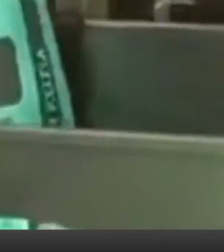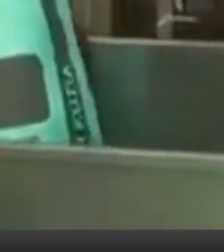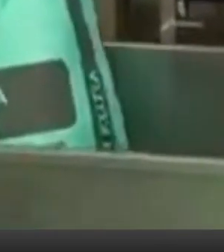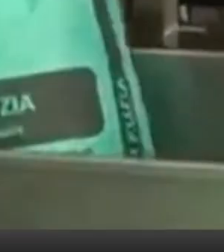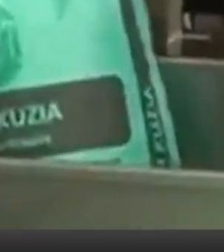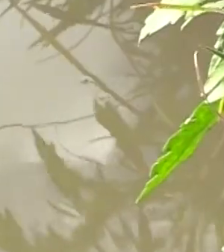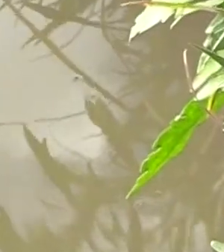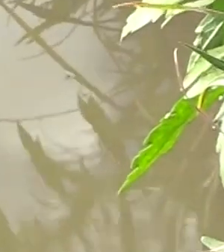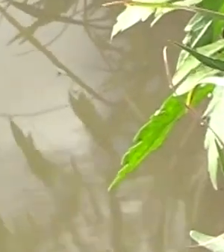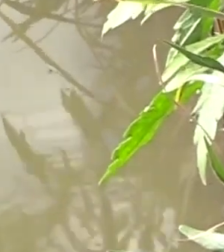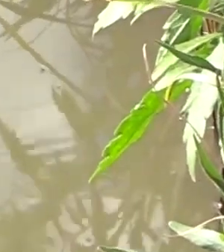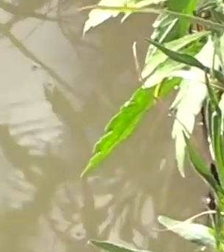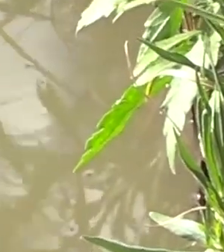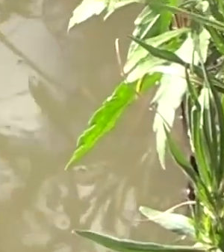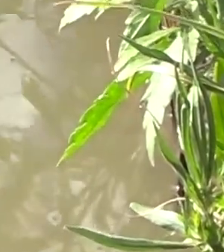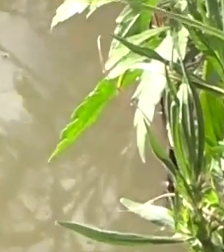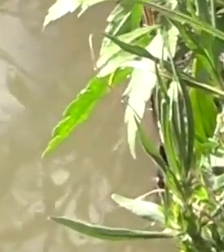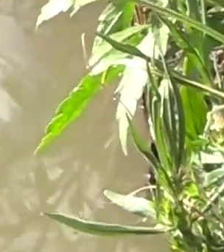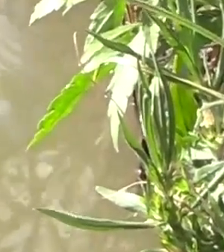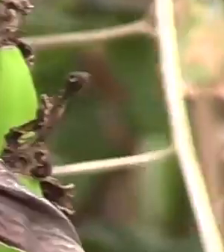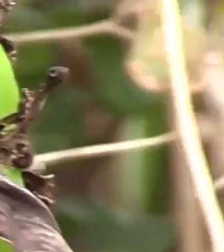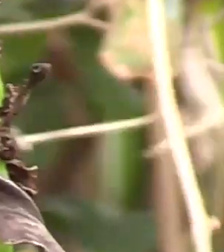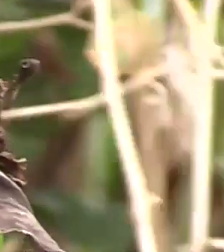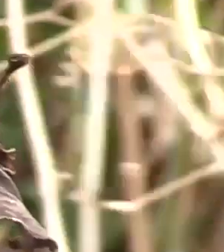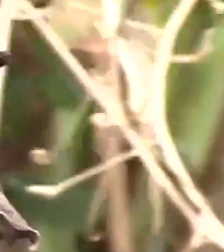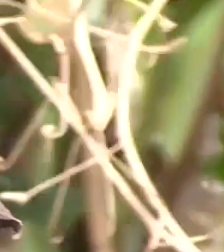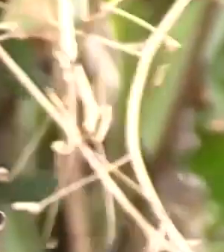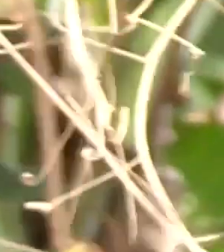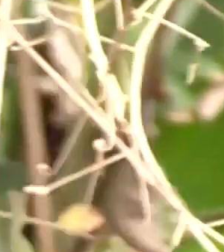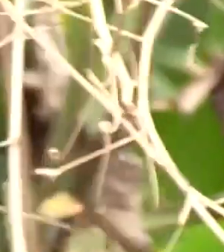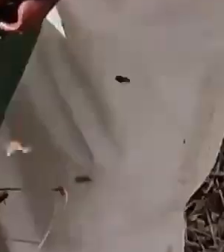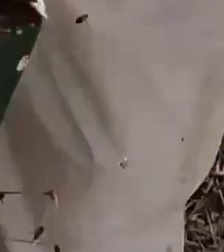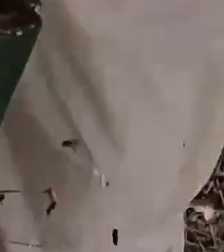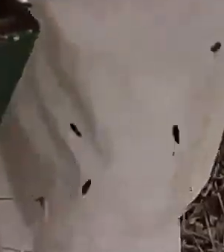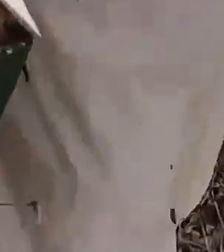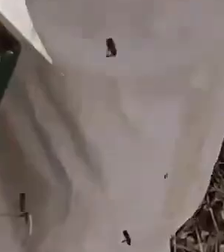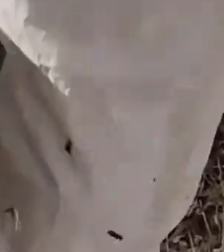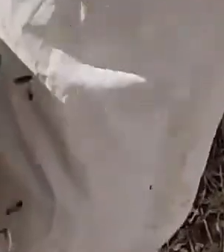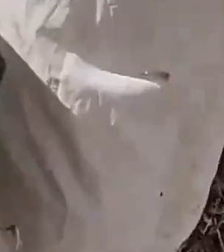Munyambo.